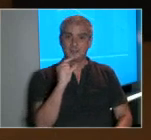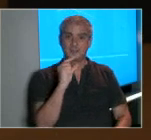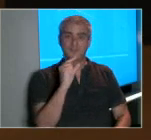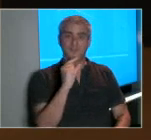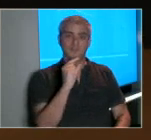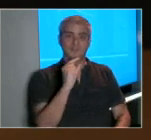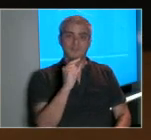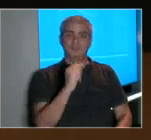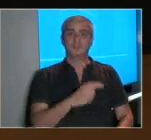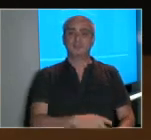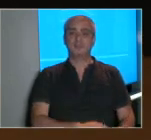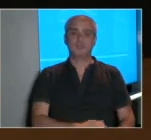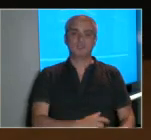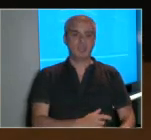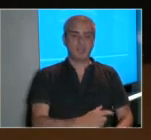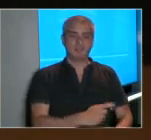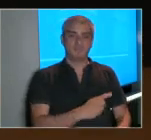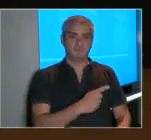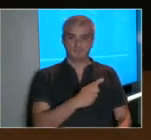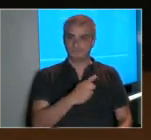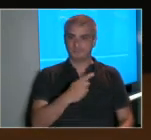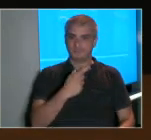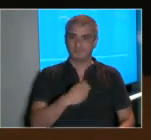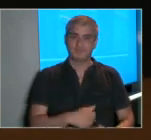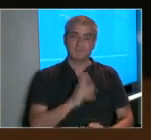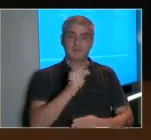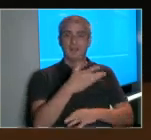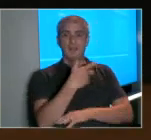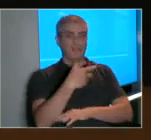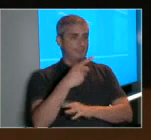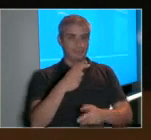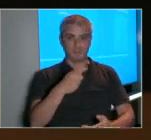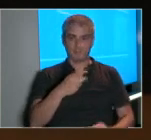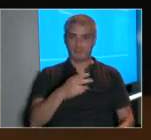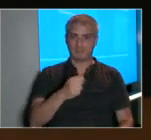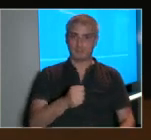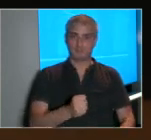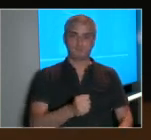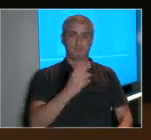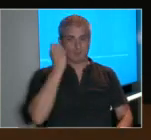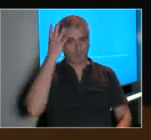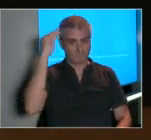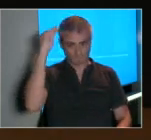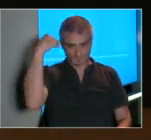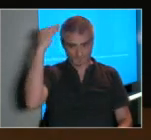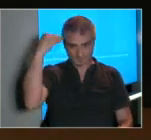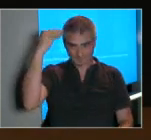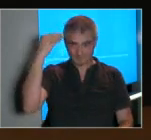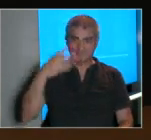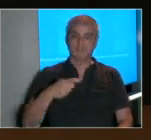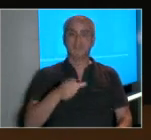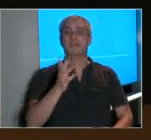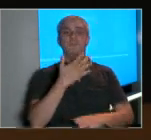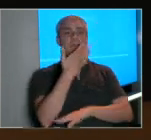ועליה וסביבה אנחנו נדבר על החזון של מדינת ישראל ועל הבלוף הפלסטיני. תסתכלו שישראל, כדי לכתוב את